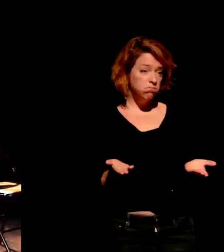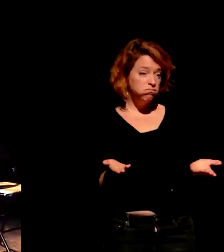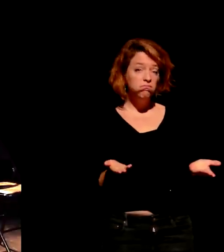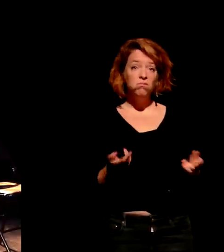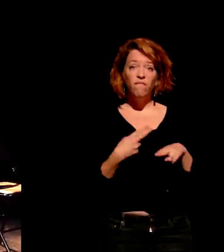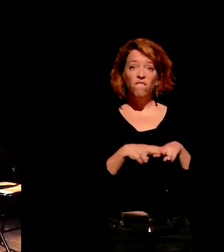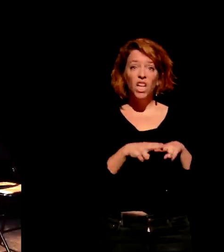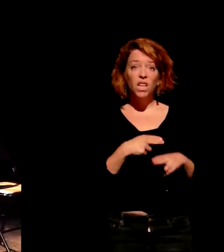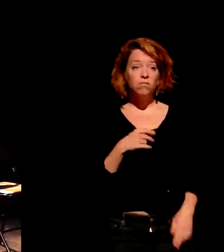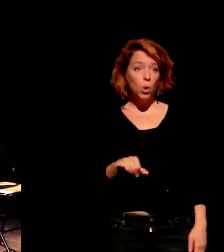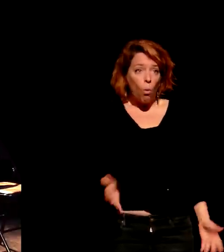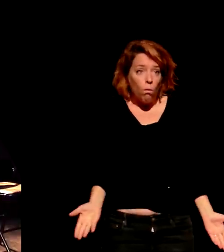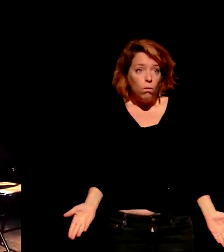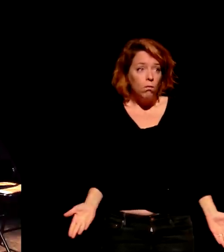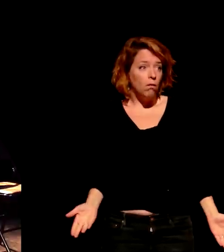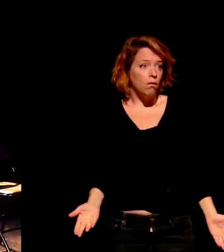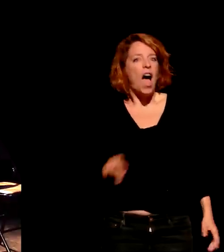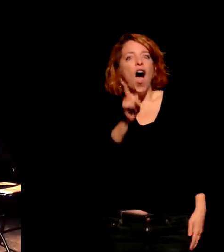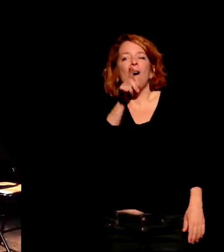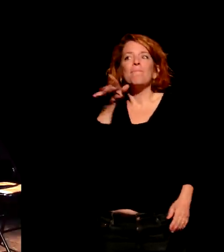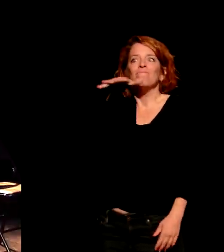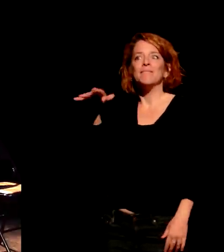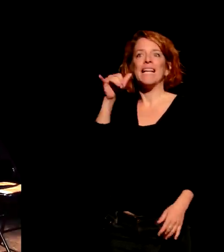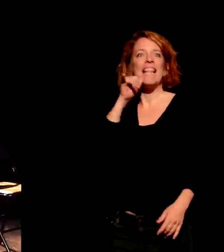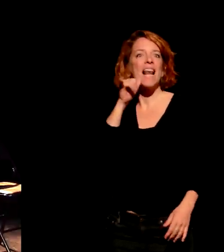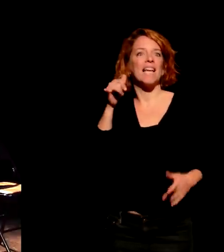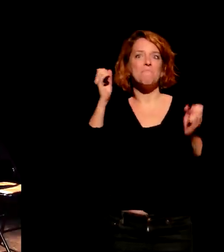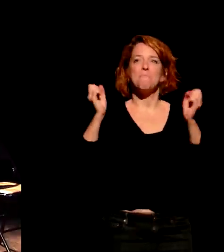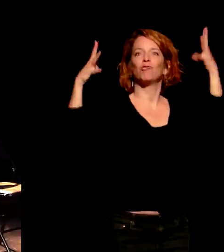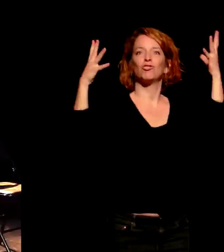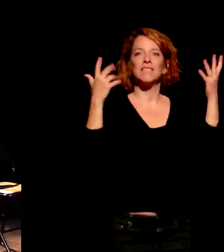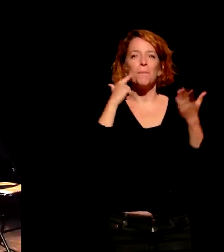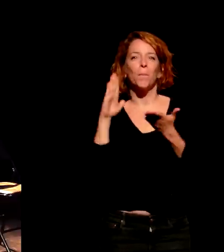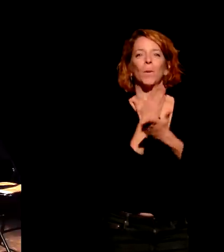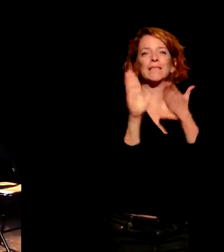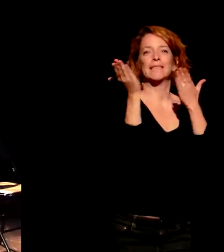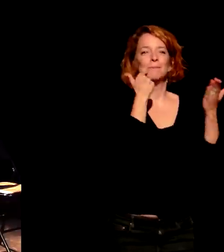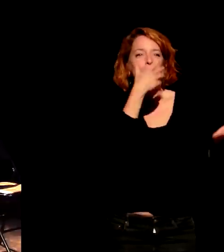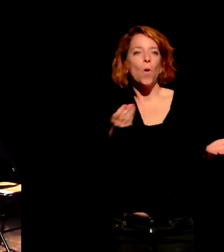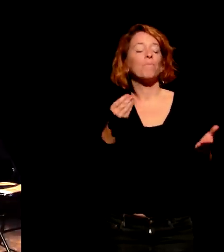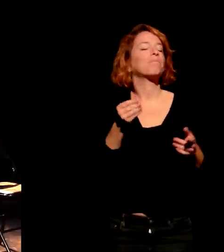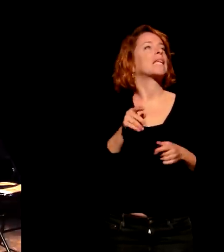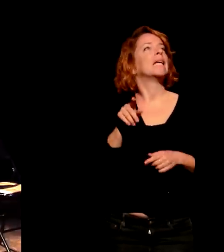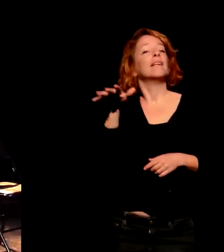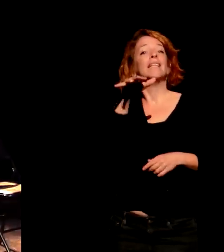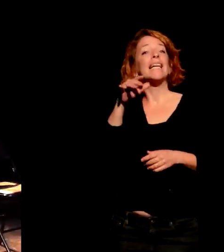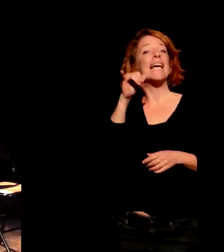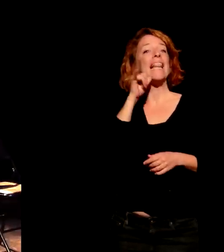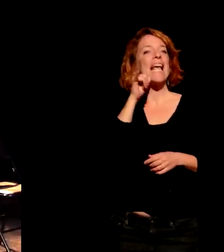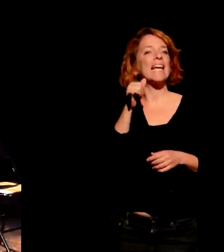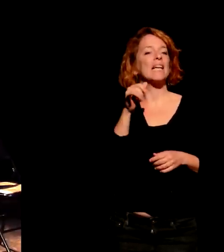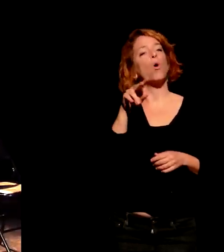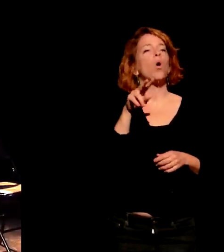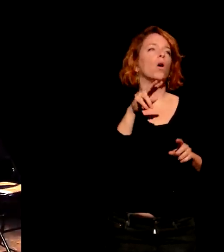fade, c'est nul. Non, en Italie, il y a de la poésie, il y a de la magie. En Italie, le café... On peut le vouloir, bon ça